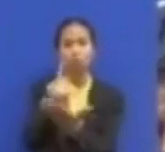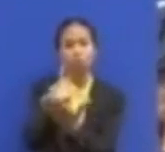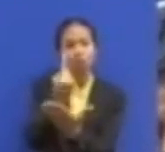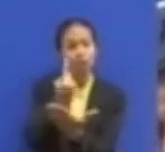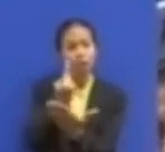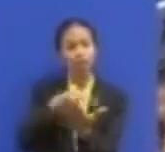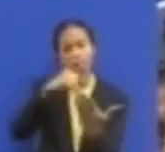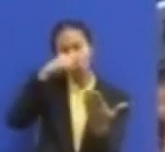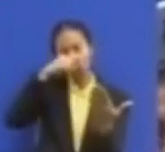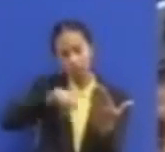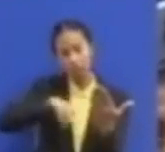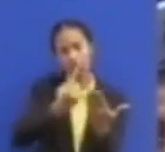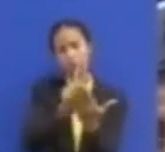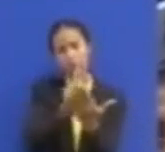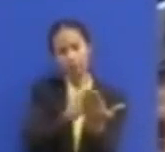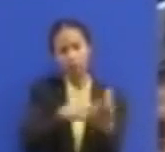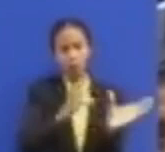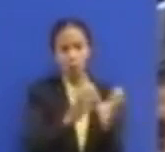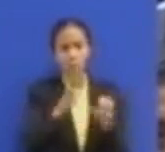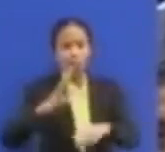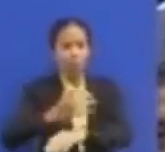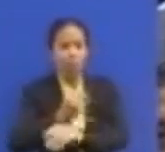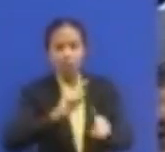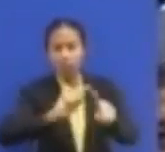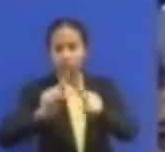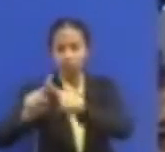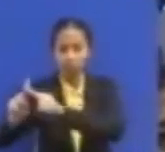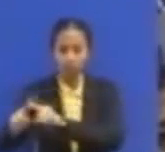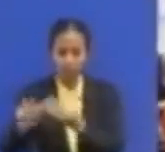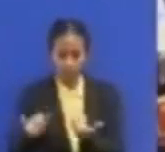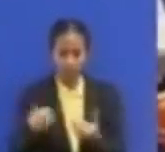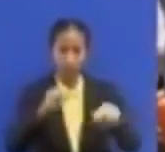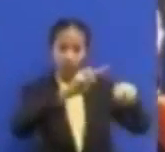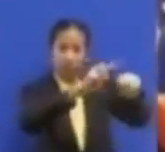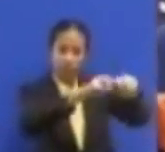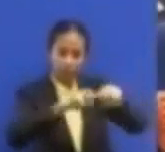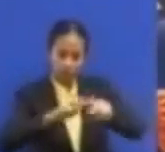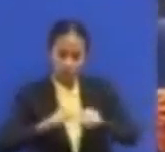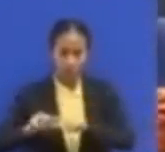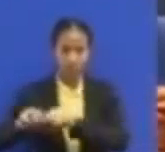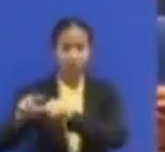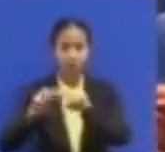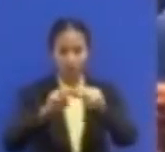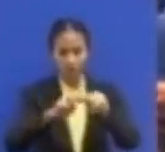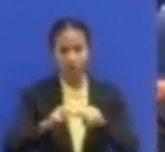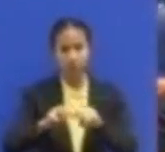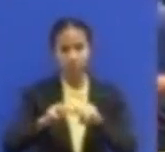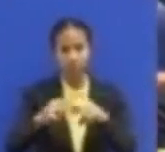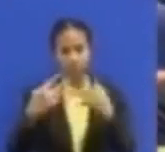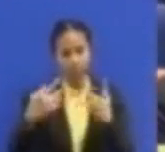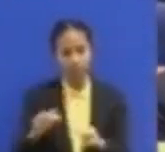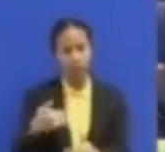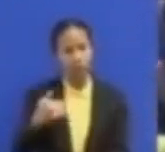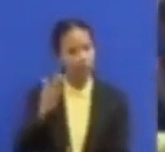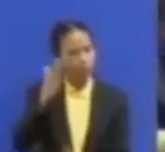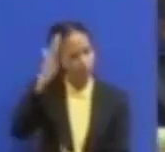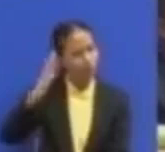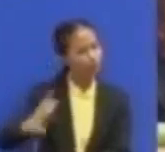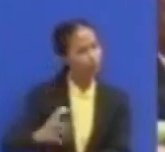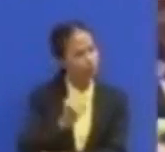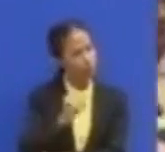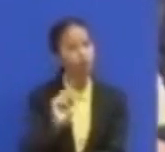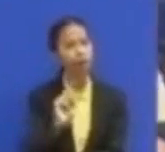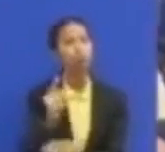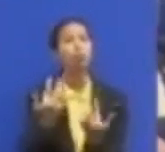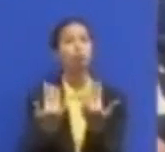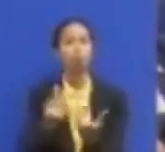ากหลากหลายพรรคการเมืองวันนี้นั่งกันอยู่ที่นี่ทุกคนนะครับทิศทางการเมืองหลังจากนี้วันนี้เดี๋ยวจับตาดูกันนะ